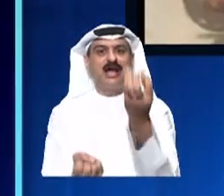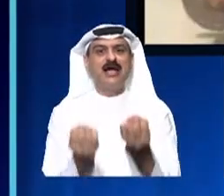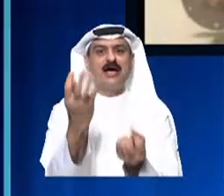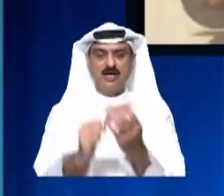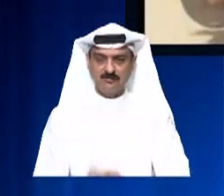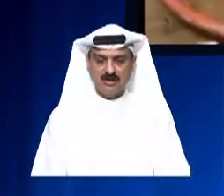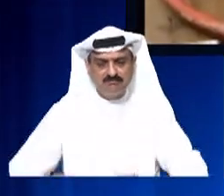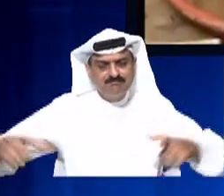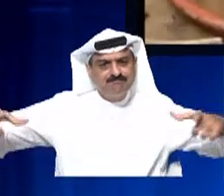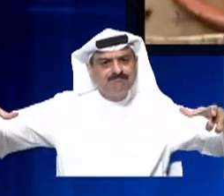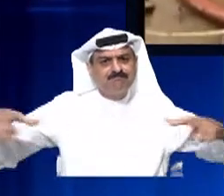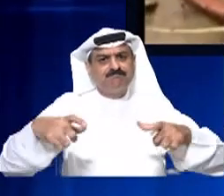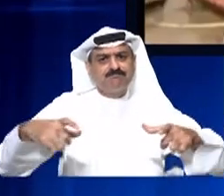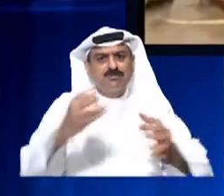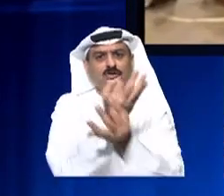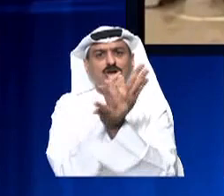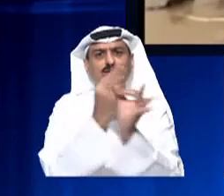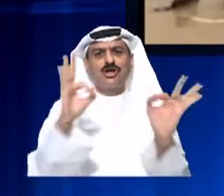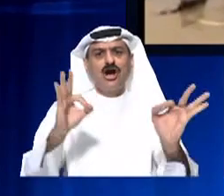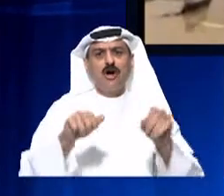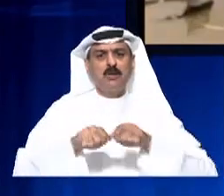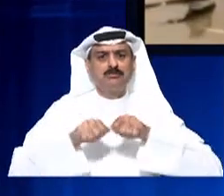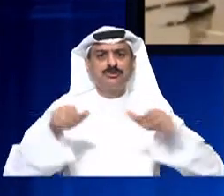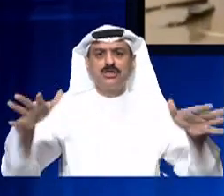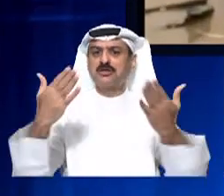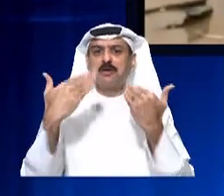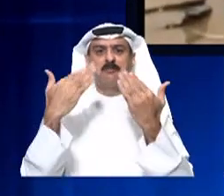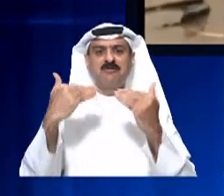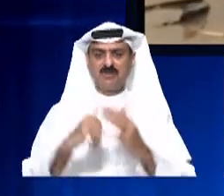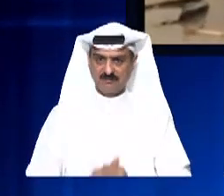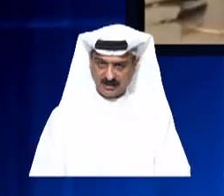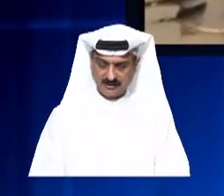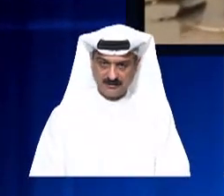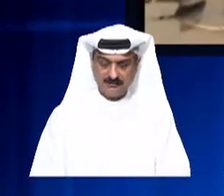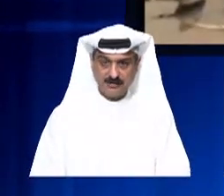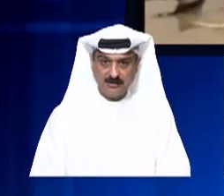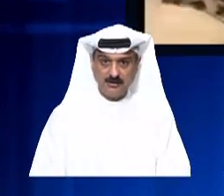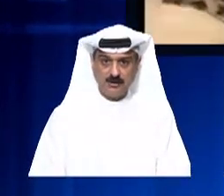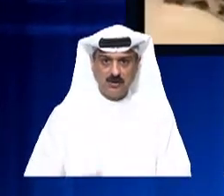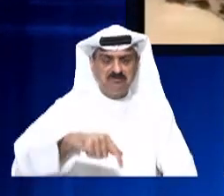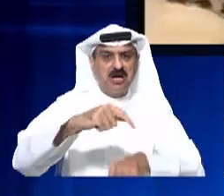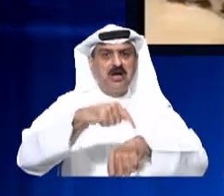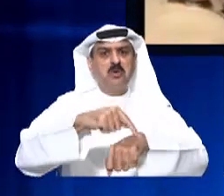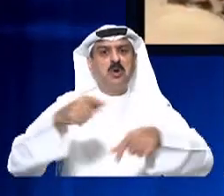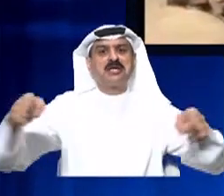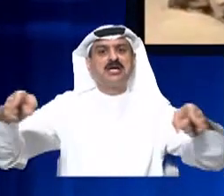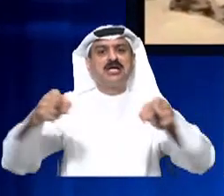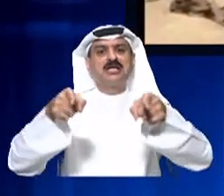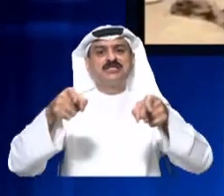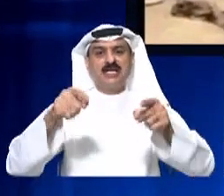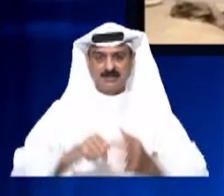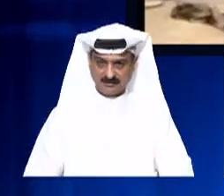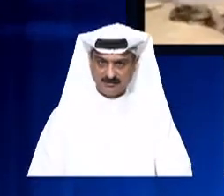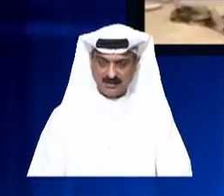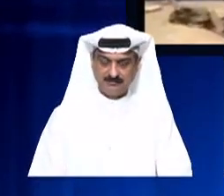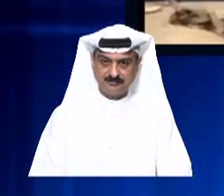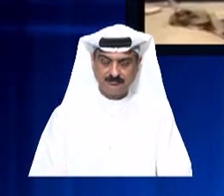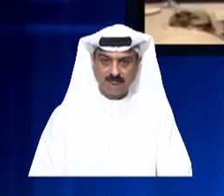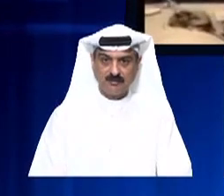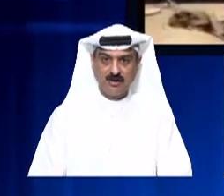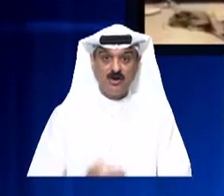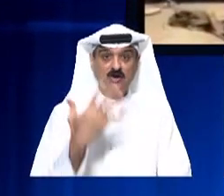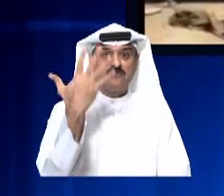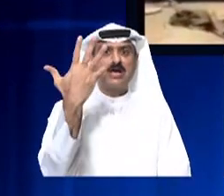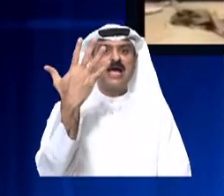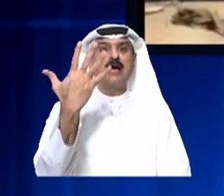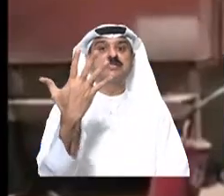تم السيطرة على الحريق بالكامل دون انتشاره إلى باقي المخازن وفي وقت قياسي. ولكن هناك يوجد